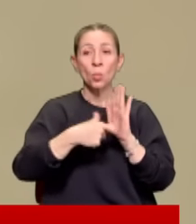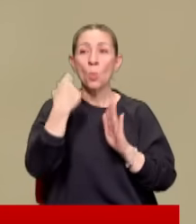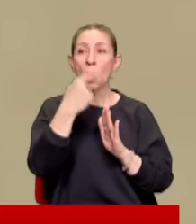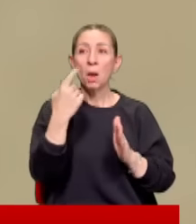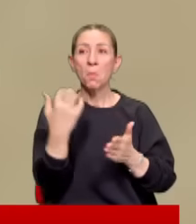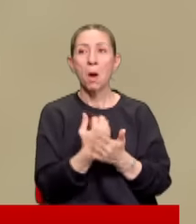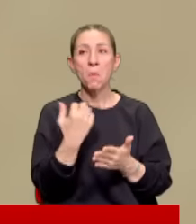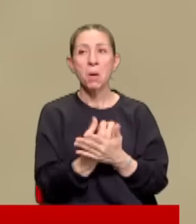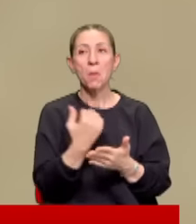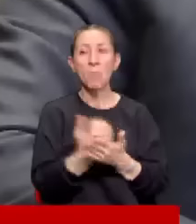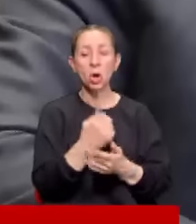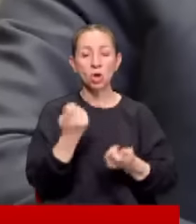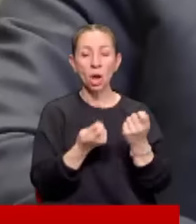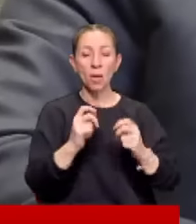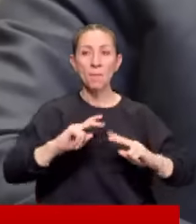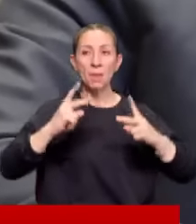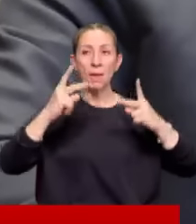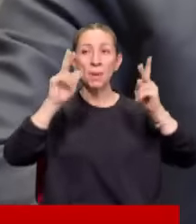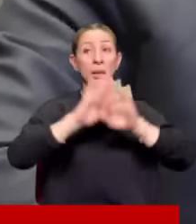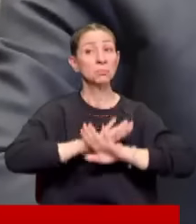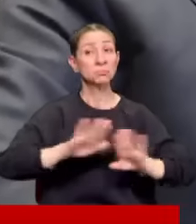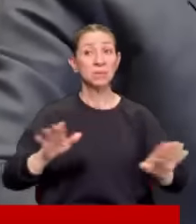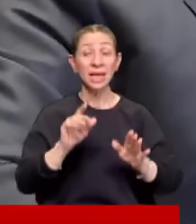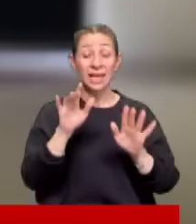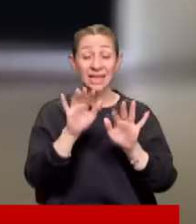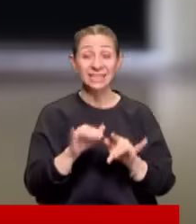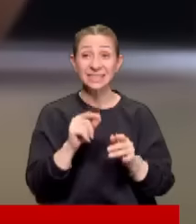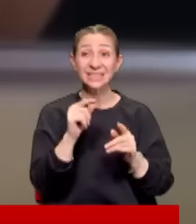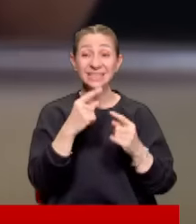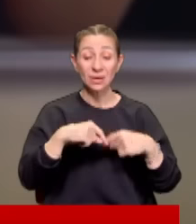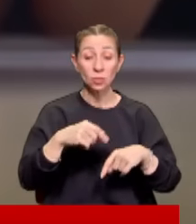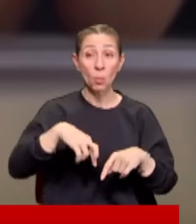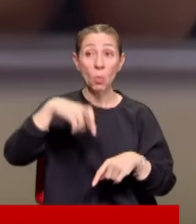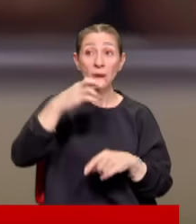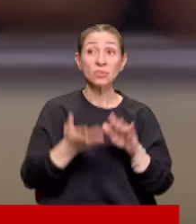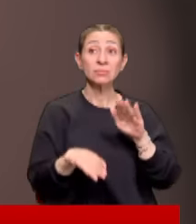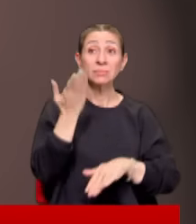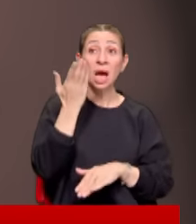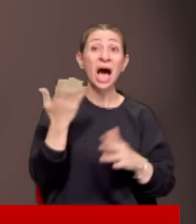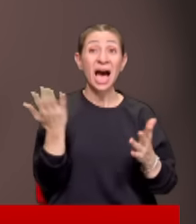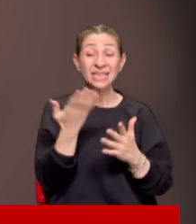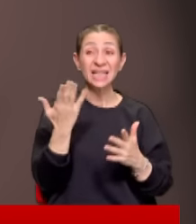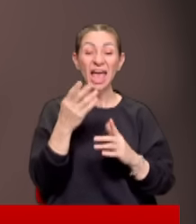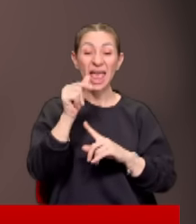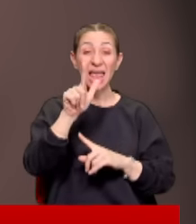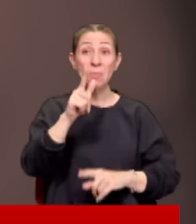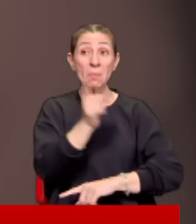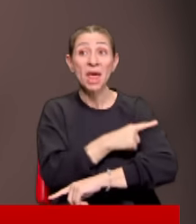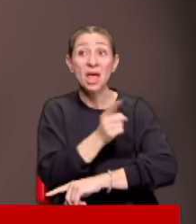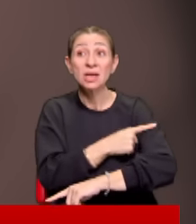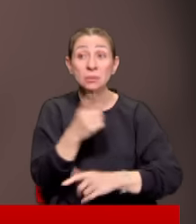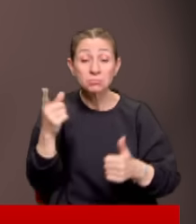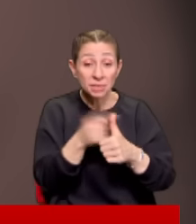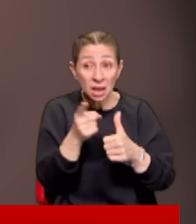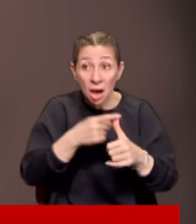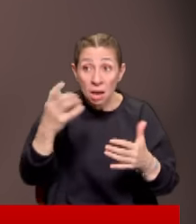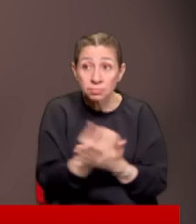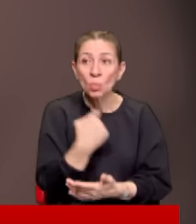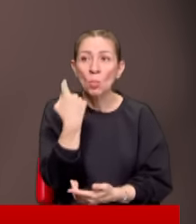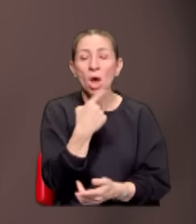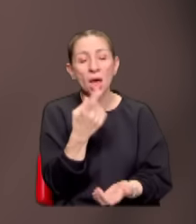mülakatta kazandı, görevde yükseldi. Ama yazılı sınavda yüksek puan alanlar, hatta il birincisi olanlar mülakatta